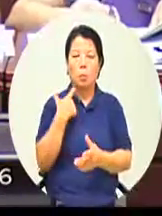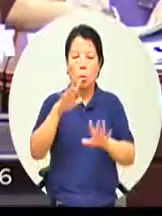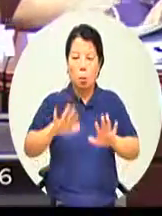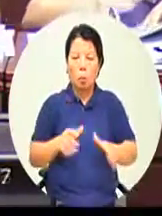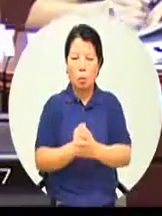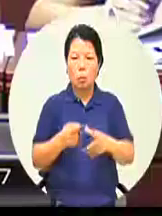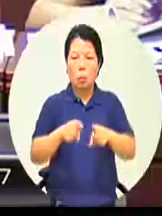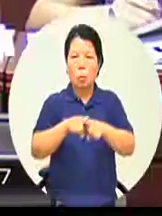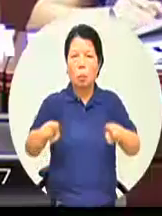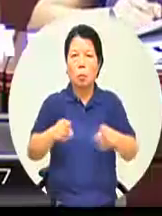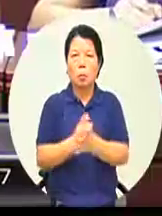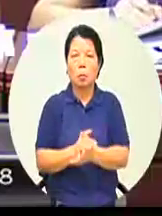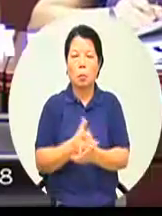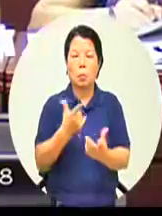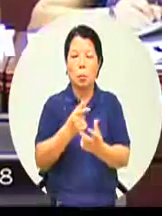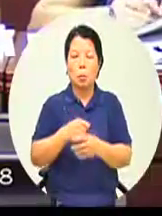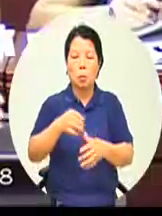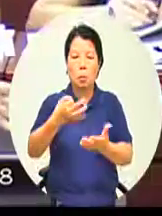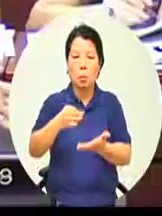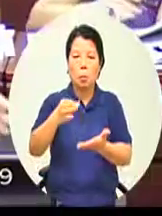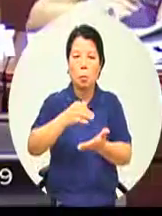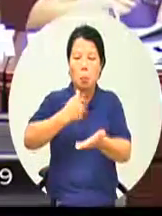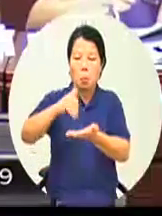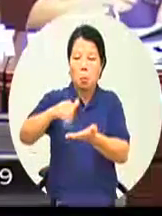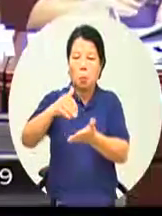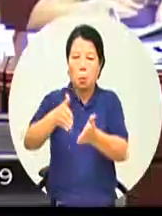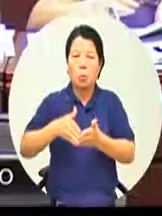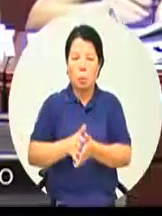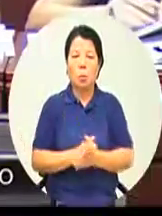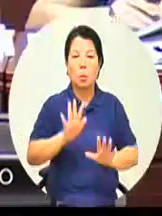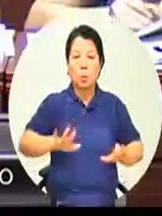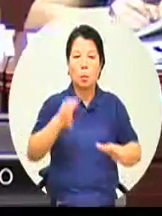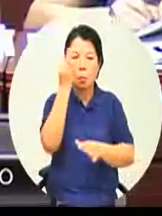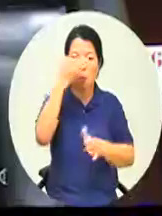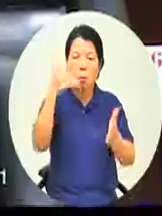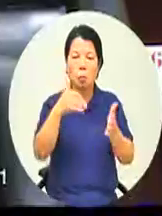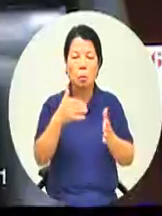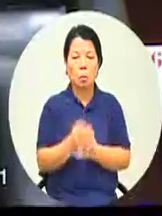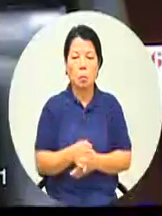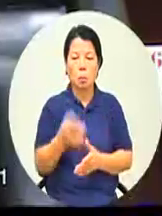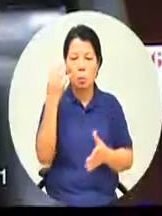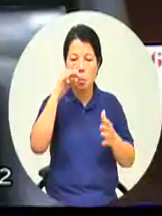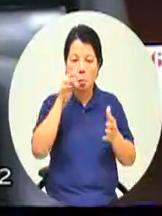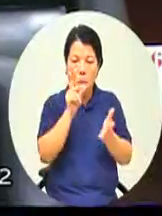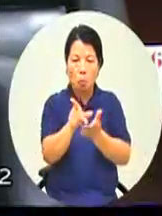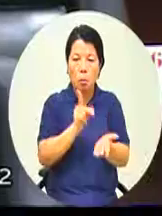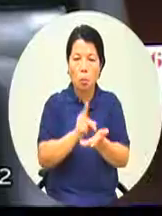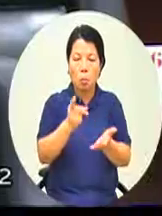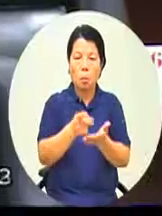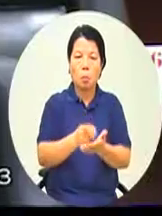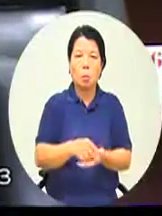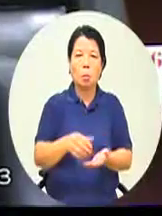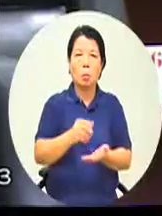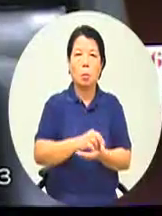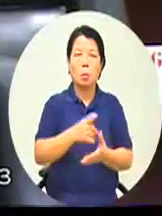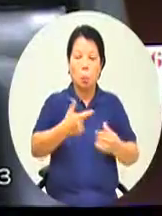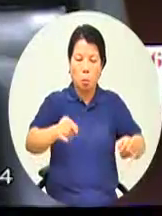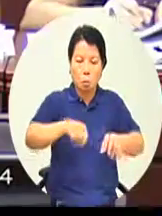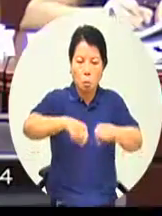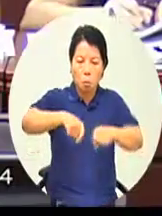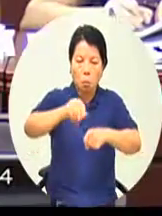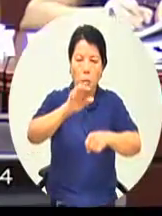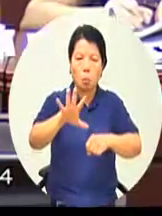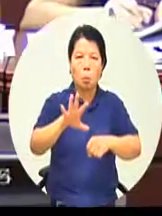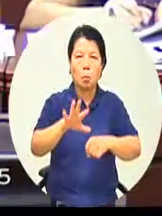费编出来。 那另外可是我现在好像没有看到我们这个科的编制员额， 我们好不容易有跟这